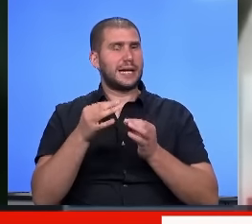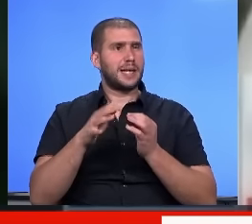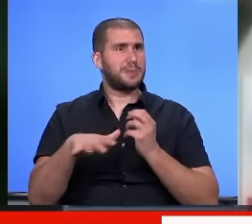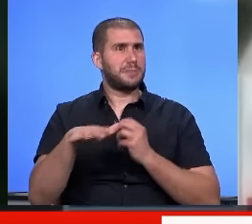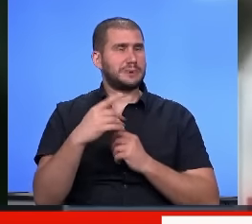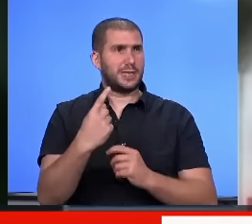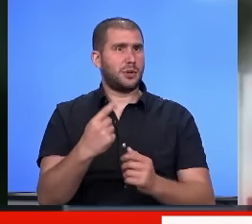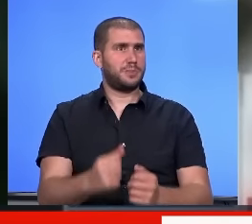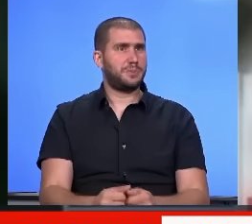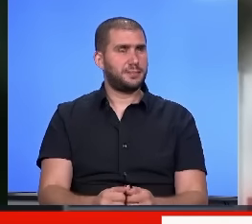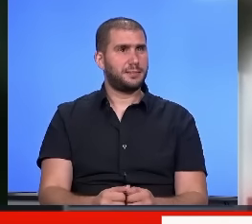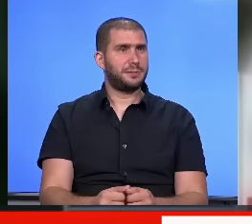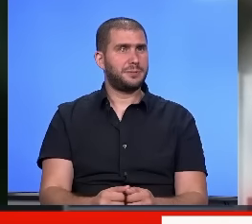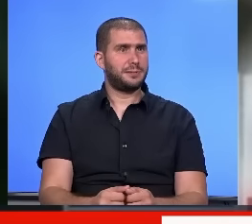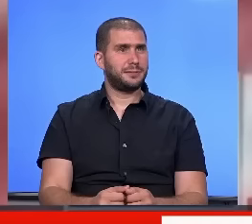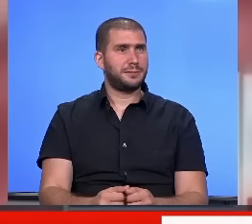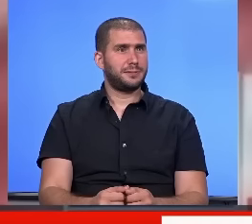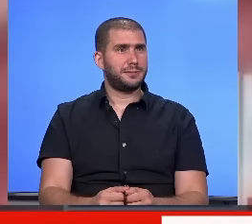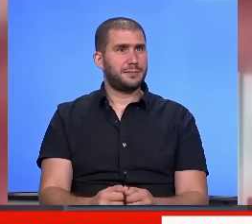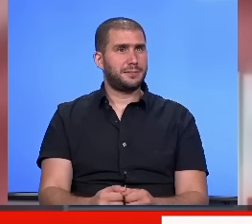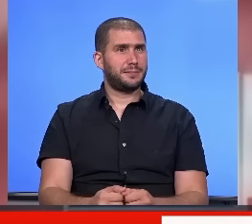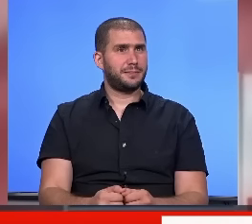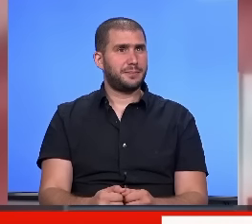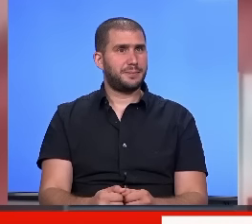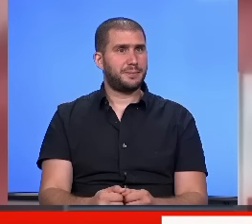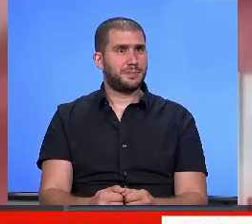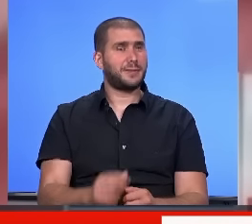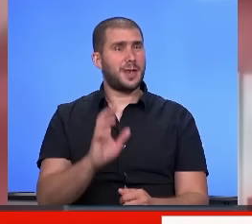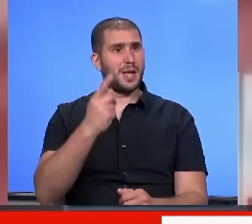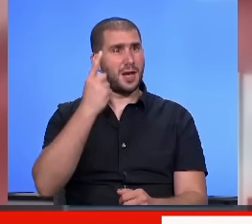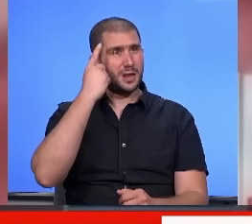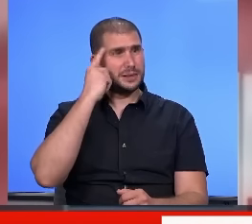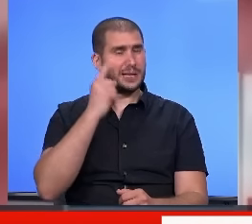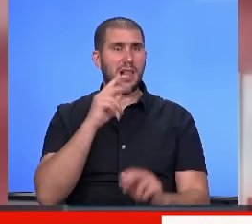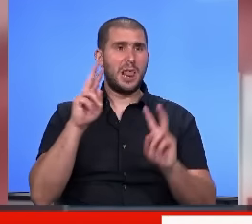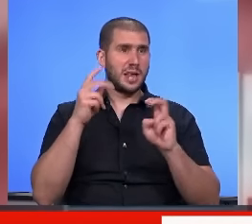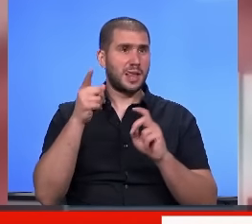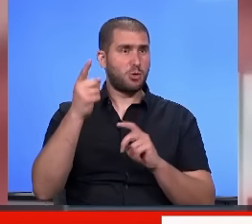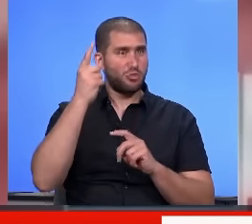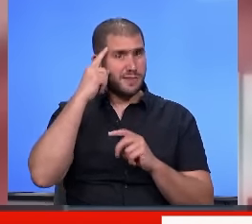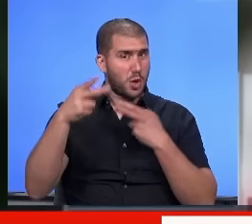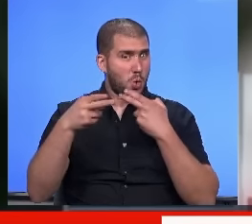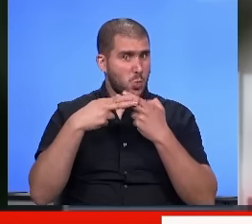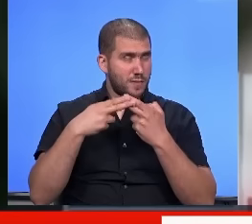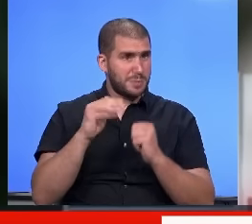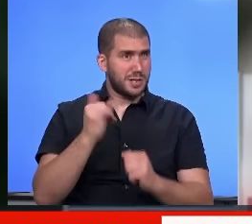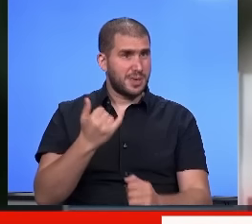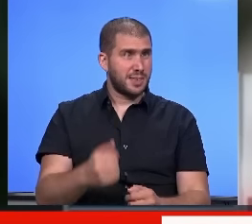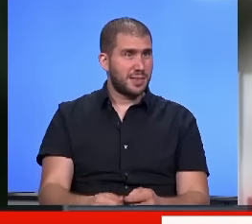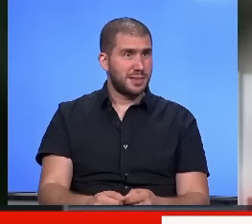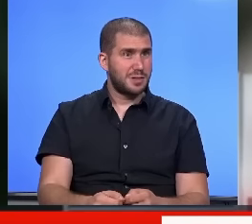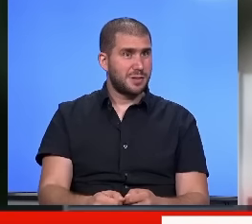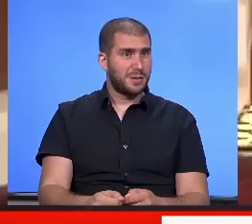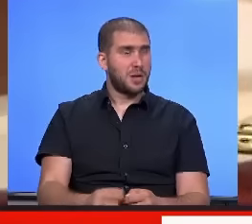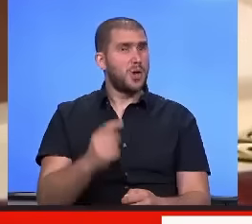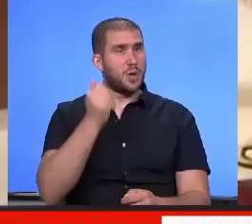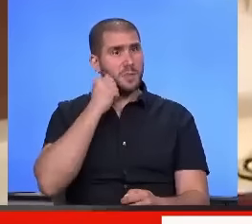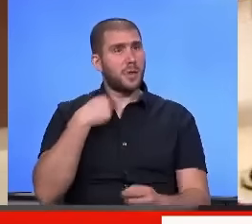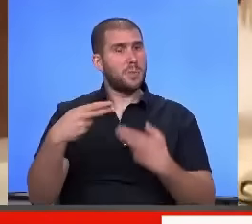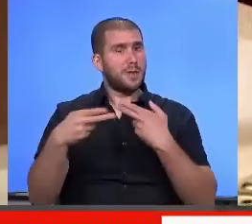a player in the Middle East. So you think, if you were to characterize it, are you close? Every day we get